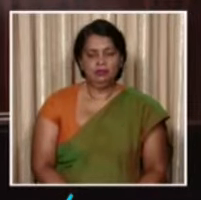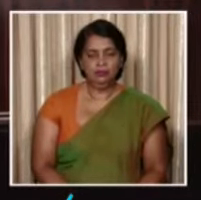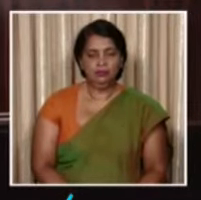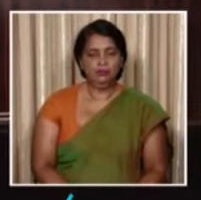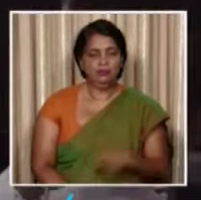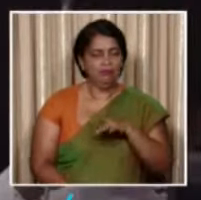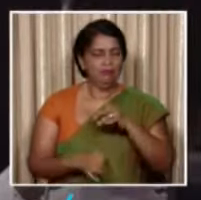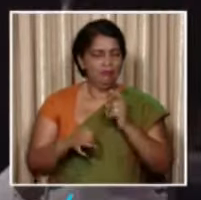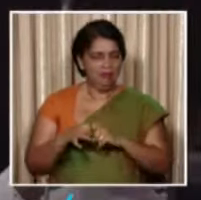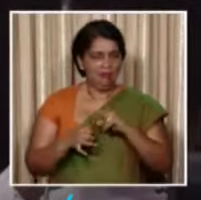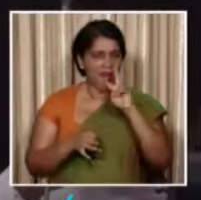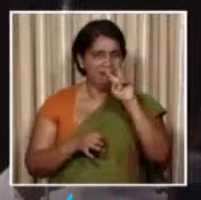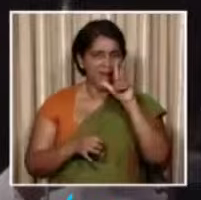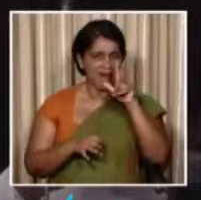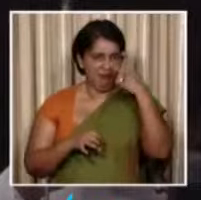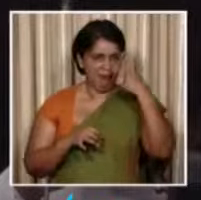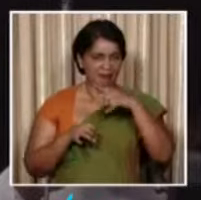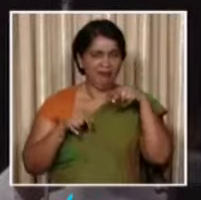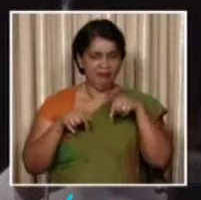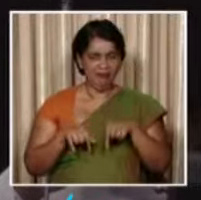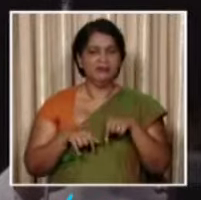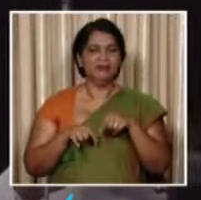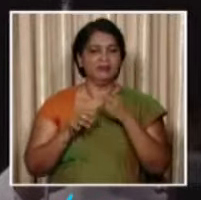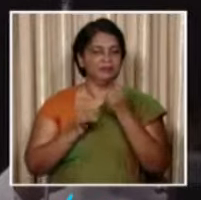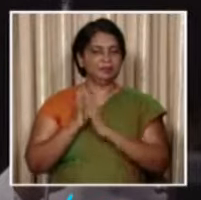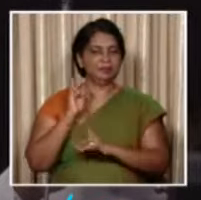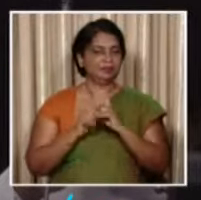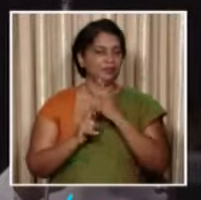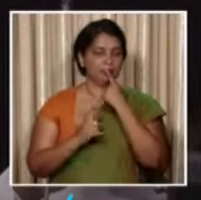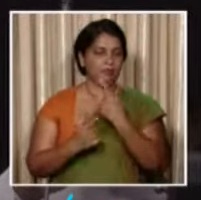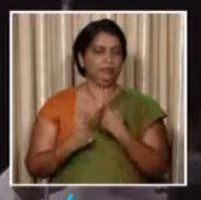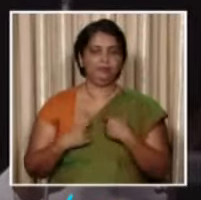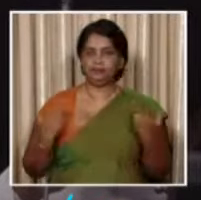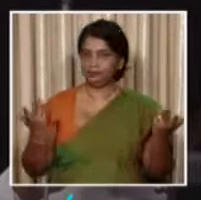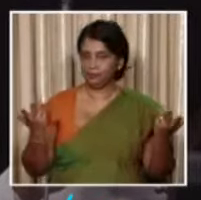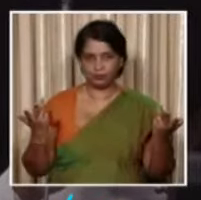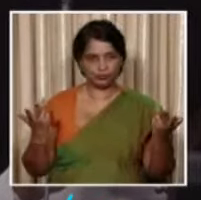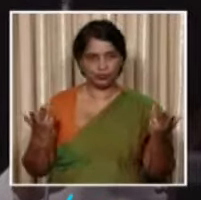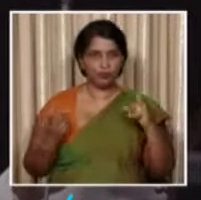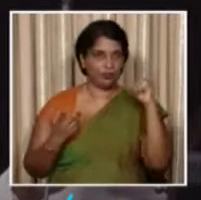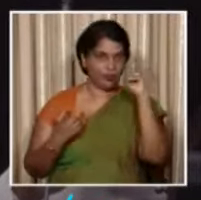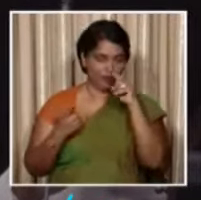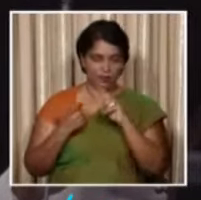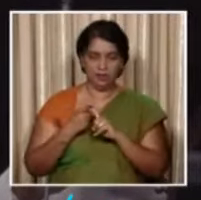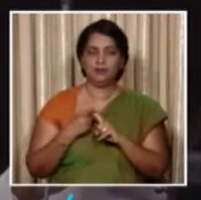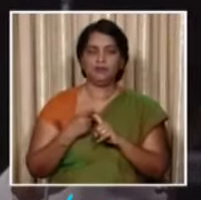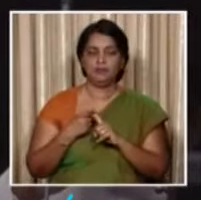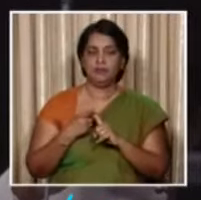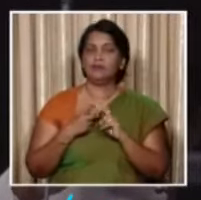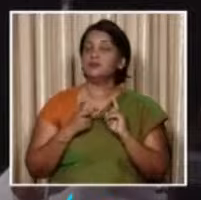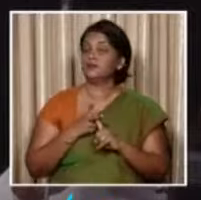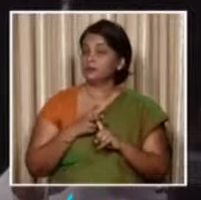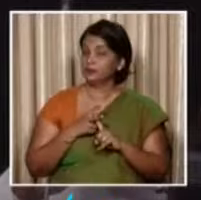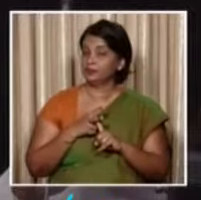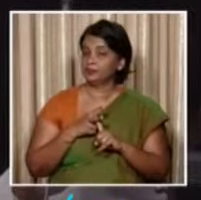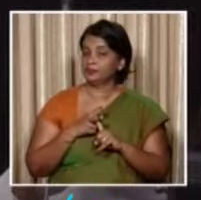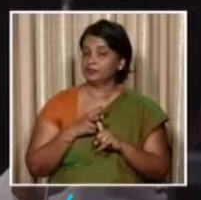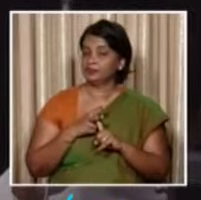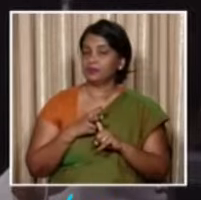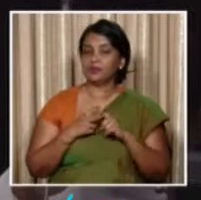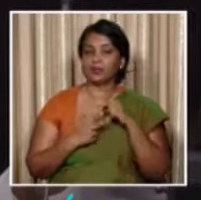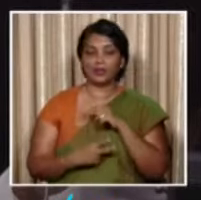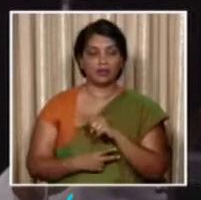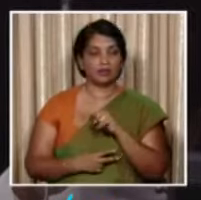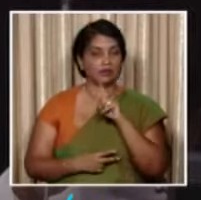මේ ප්‍රශ්නය 24-2 යටතේ අද මුදල් අමාත්‍යාංශය වෙත ඉදිරිපත් කළා නැහැ. පළවෙනි කාරණේ ඊළඟට එතුමා